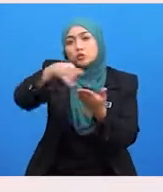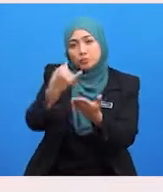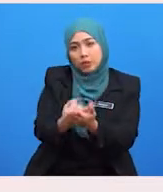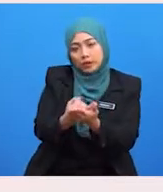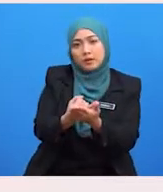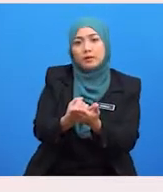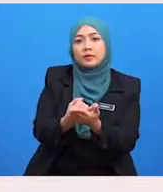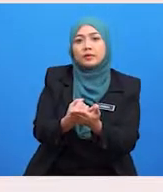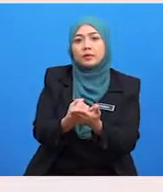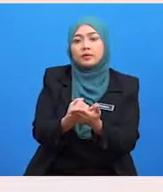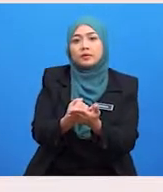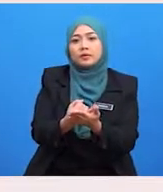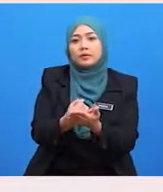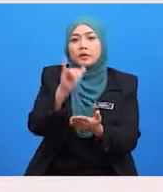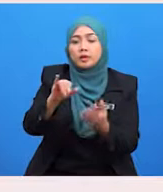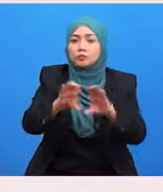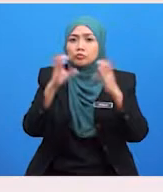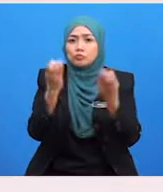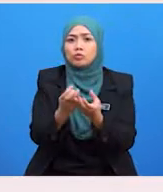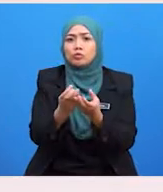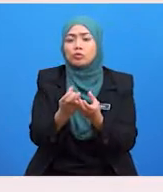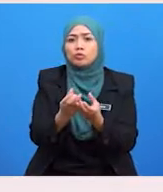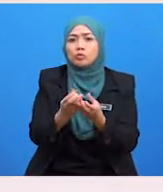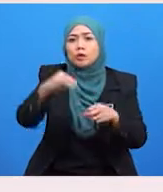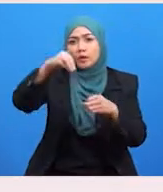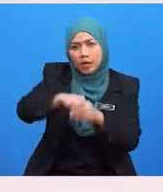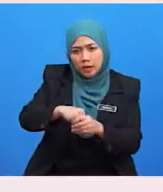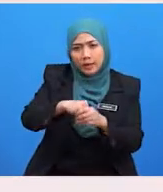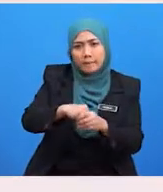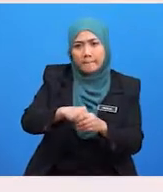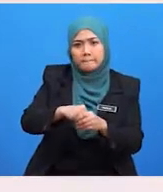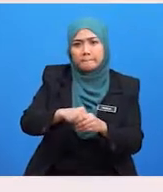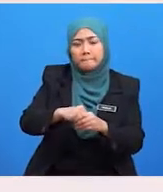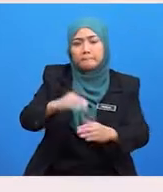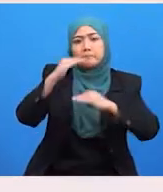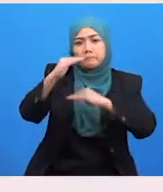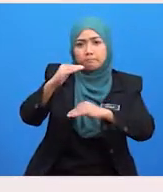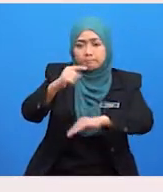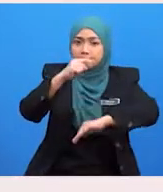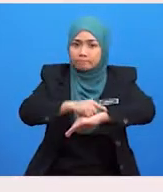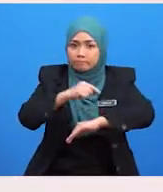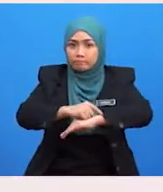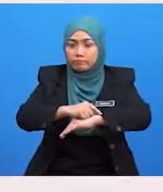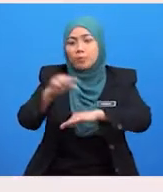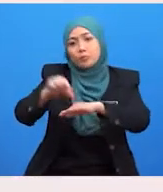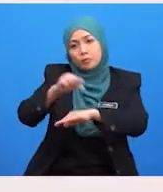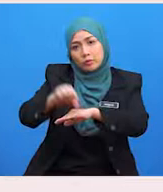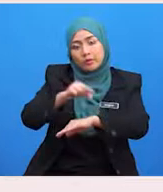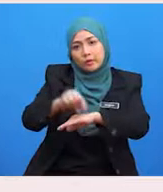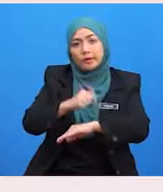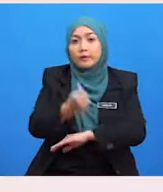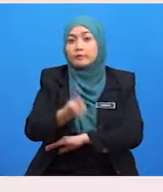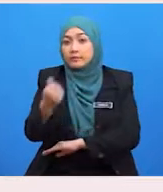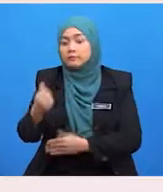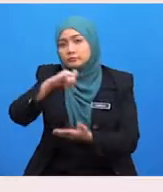susut nilai yang terkumpul sepanjang tempoh penggunaan aset tersebut. Oleh itu, susut